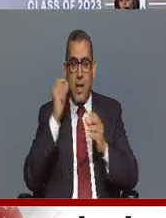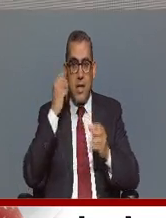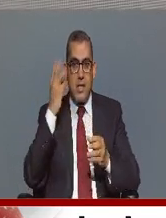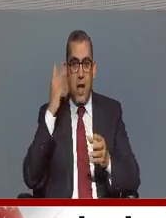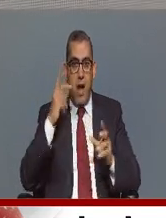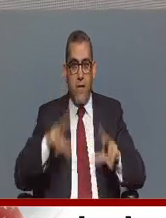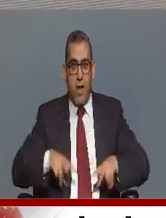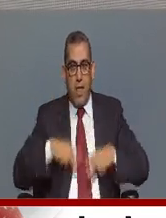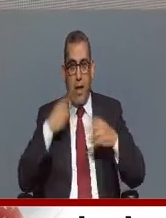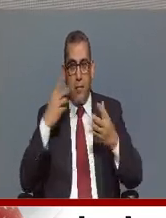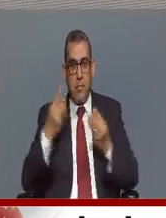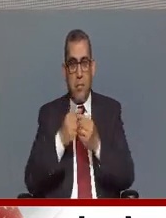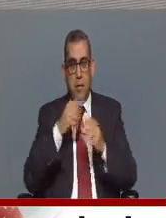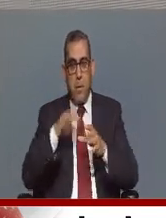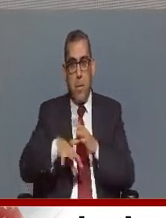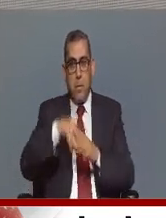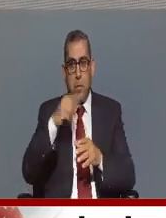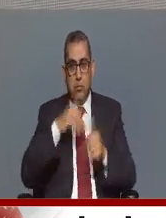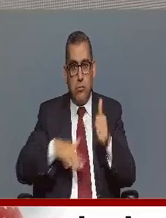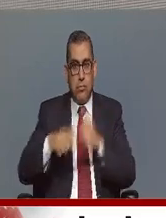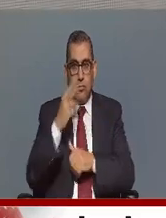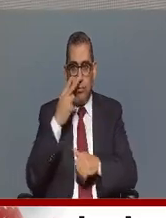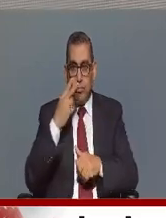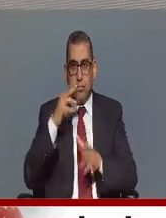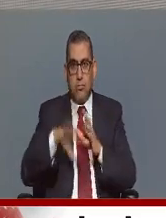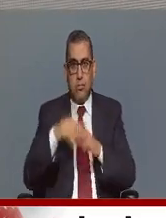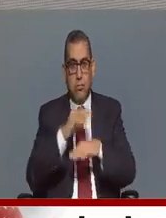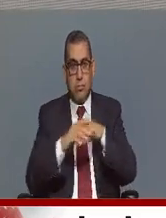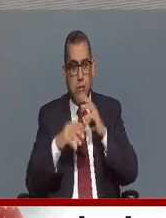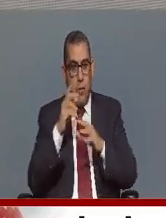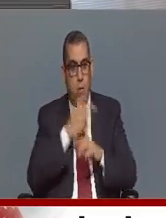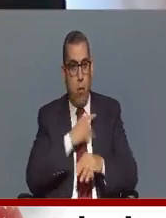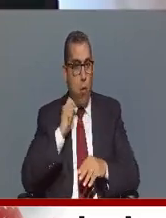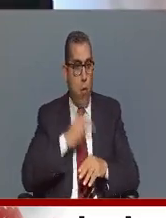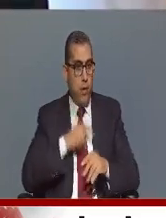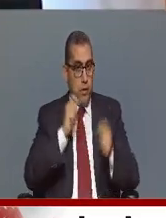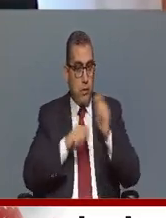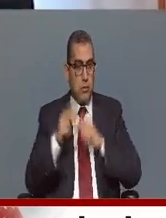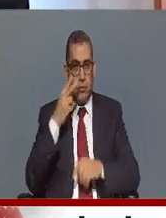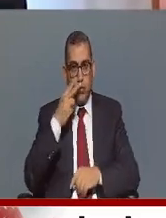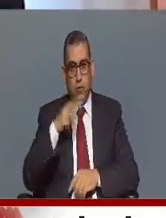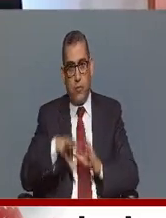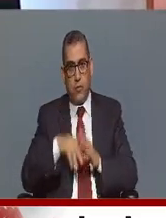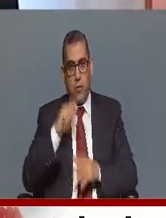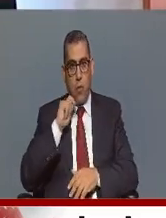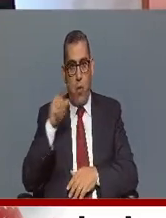على المشروعات القومية الكبيرة اللي بتقوم في الدولة في المحافظات الأخرى.